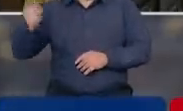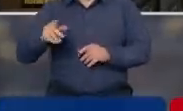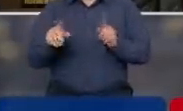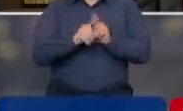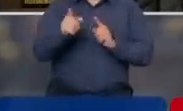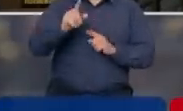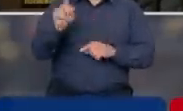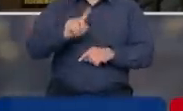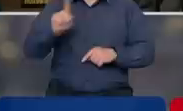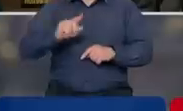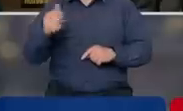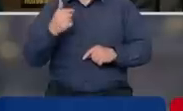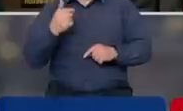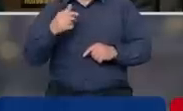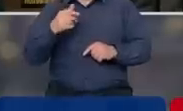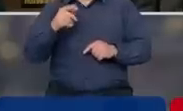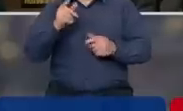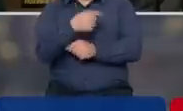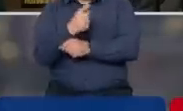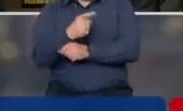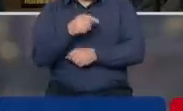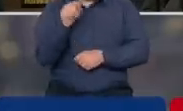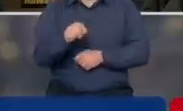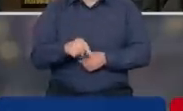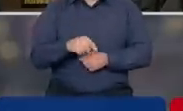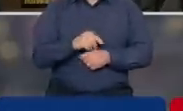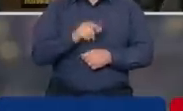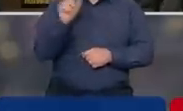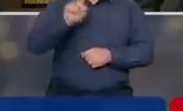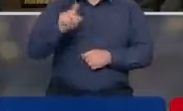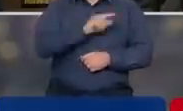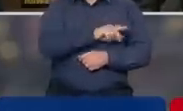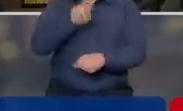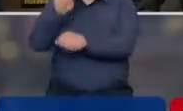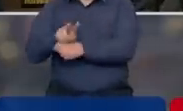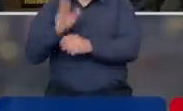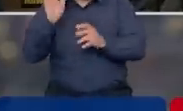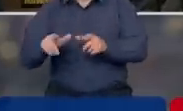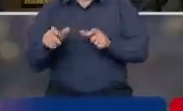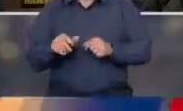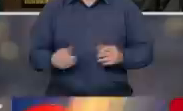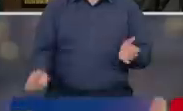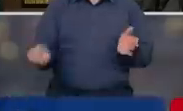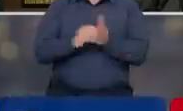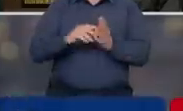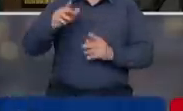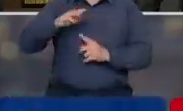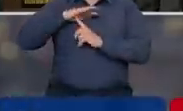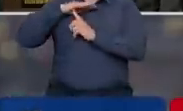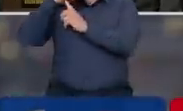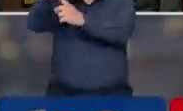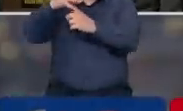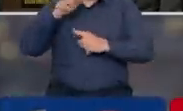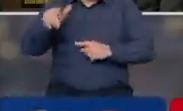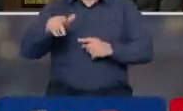w wysoko dowództwo nad tą reakcją ale też jest zabezpieczenie dodatkowych dwóch śmigłowców rozpoznawczych